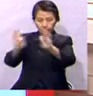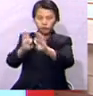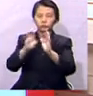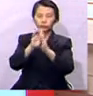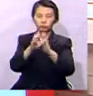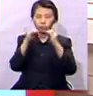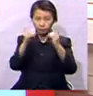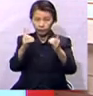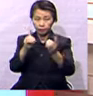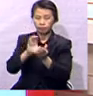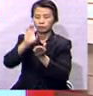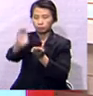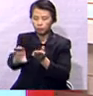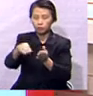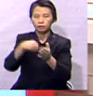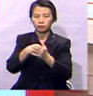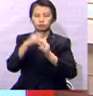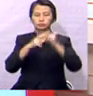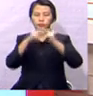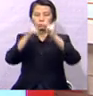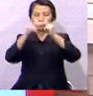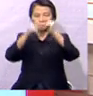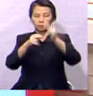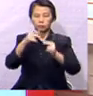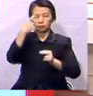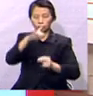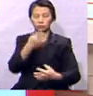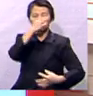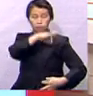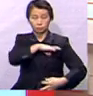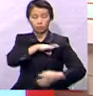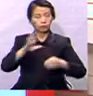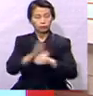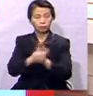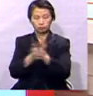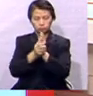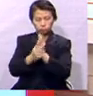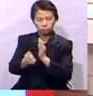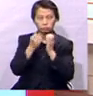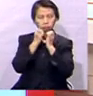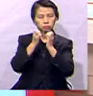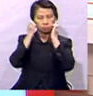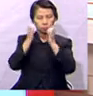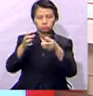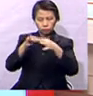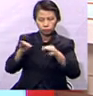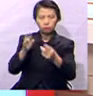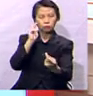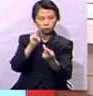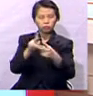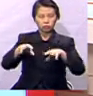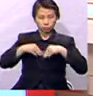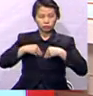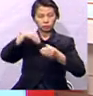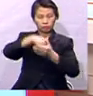seperti pendidikan, pelaburan dan pembinaan. Ia bagi memanfaatkan sepenuhnya kepakaran Jepun yang sesuai diterima pakai di